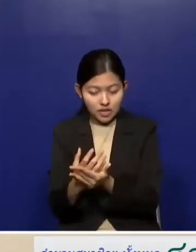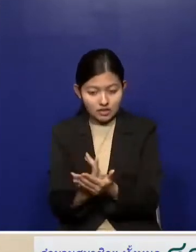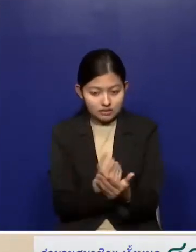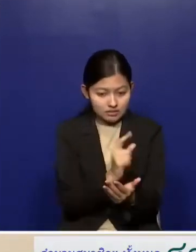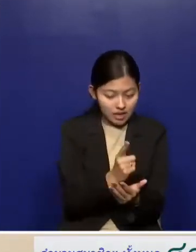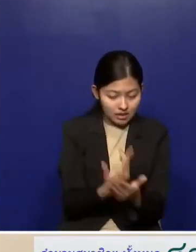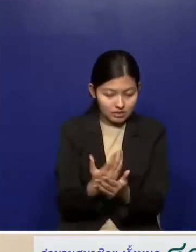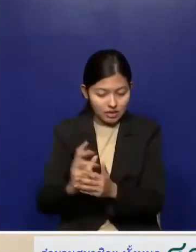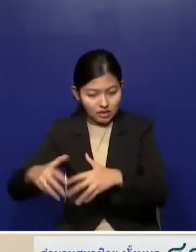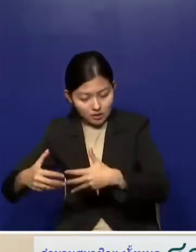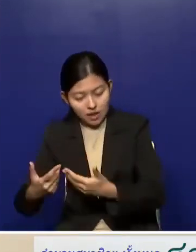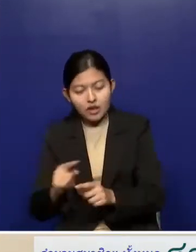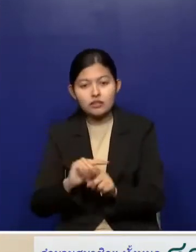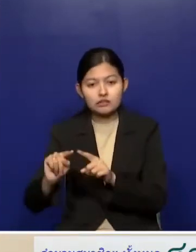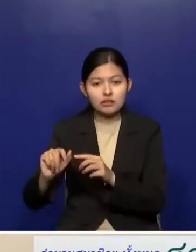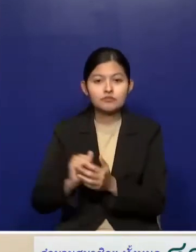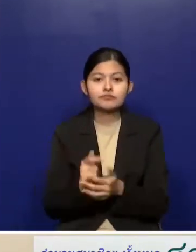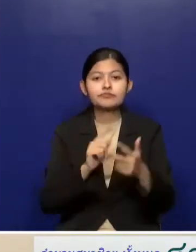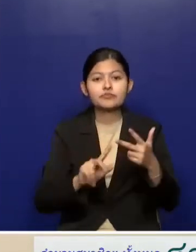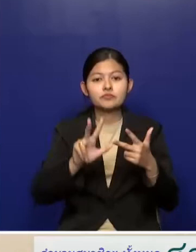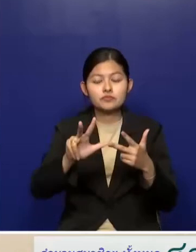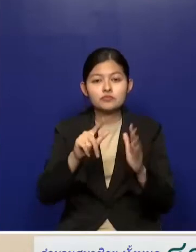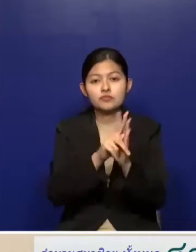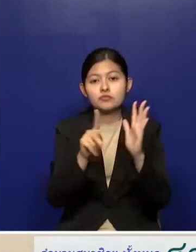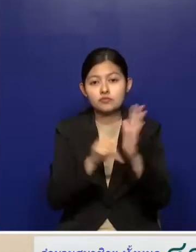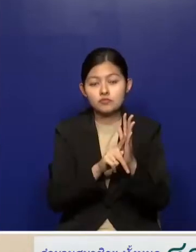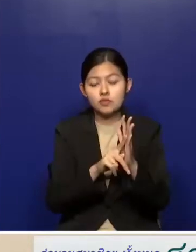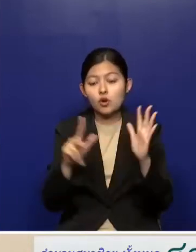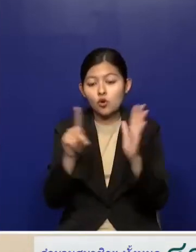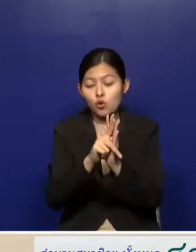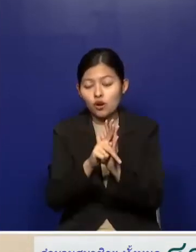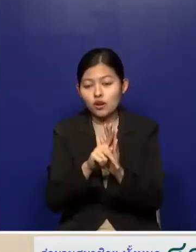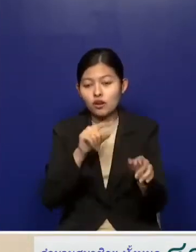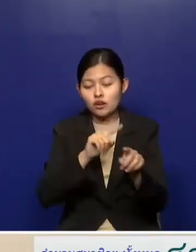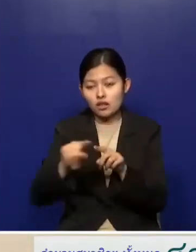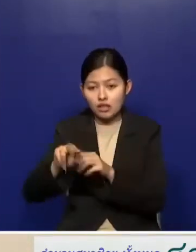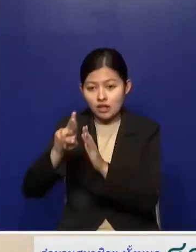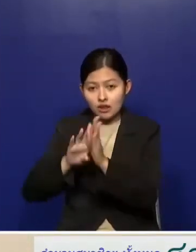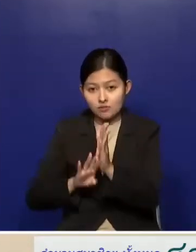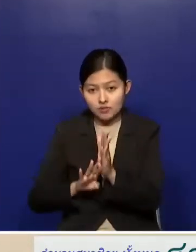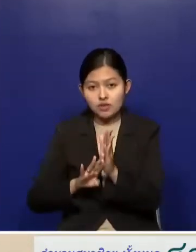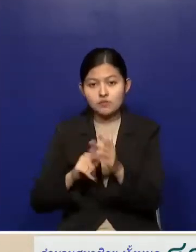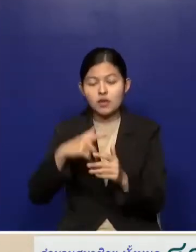3 เรื่ประเด็นที่กฎาสสอที่กรุณesa denominatorvalon